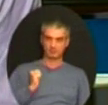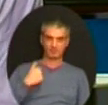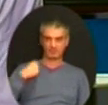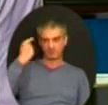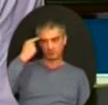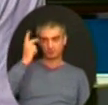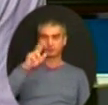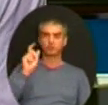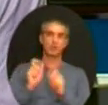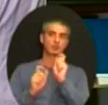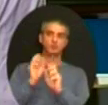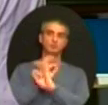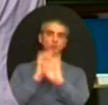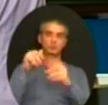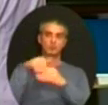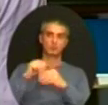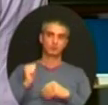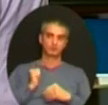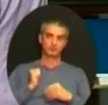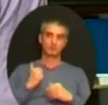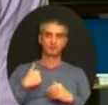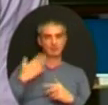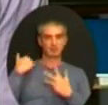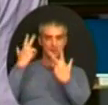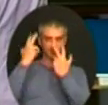חושבת שיש אנשים מצוינים בצבא,